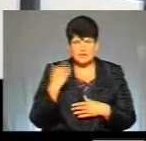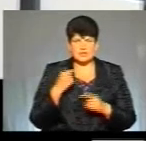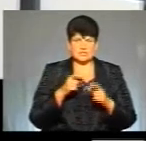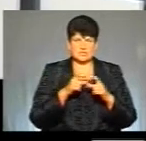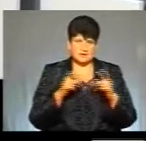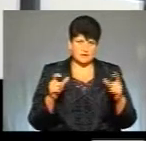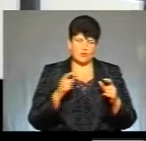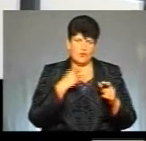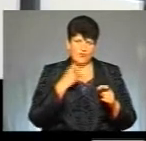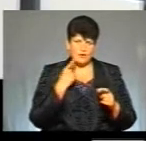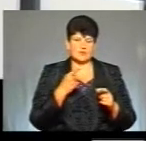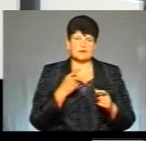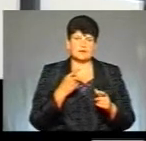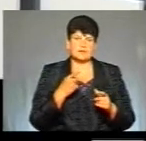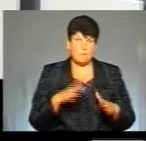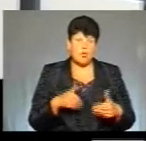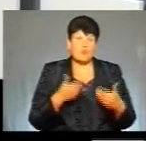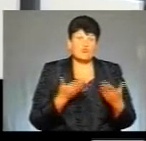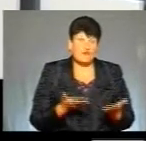також своїх передвиборчих програмах пропонували.